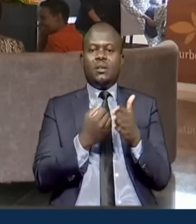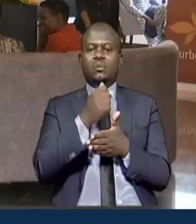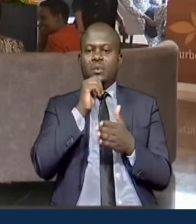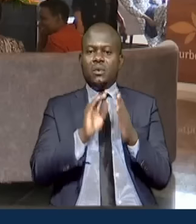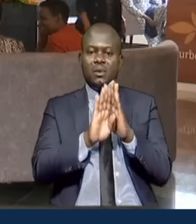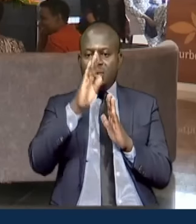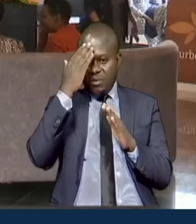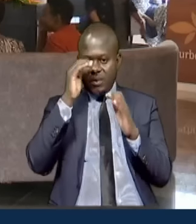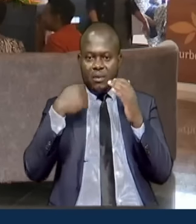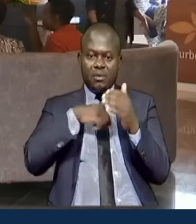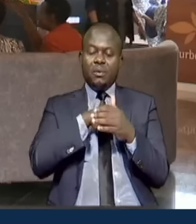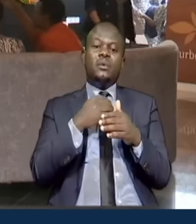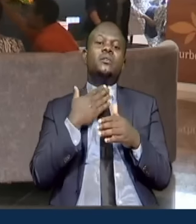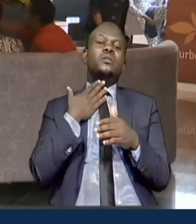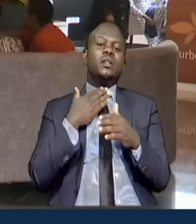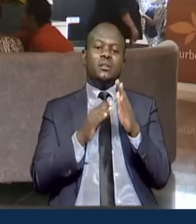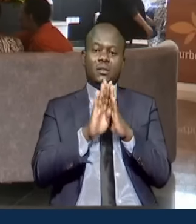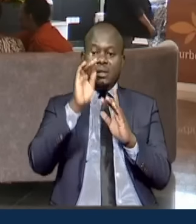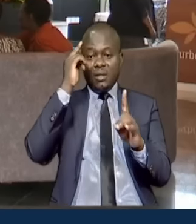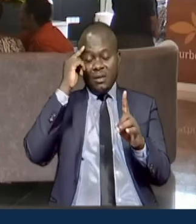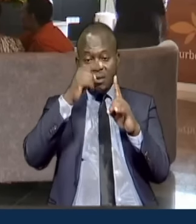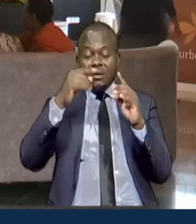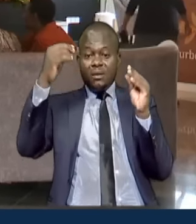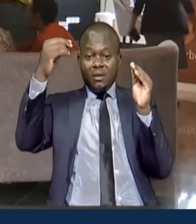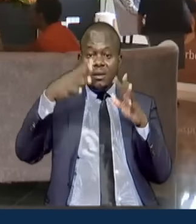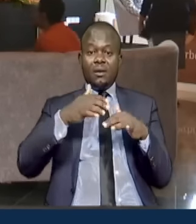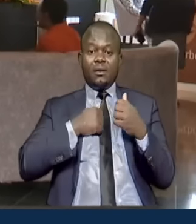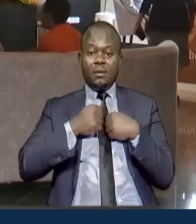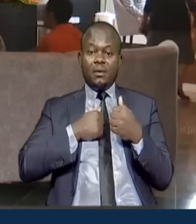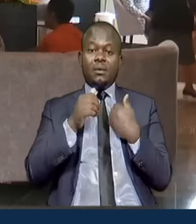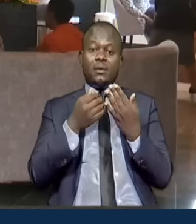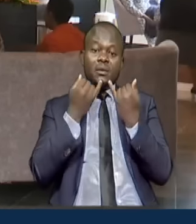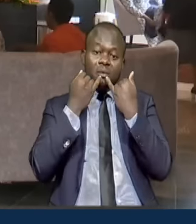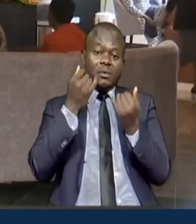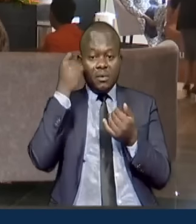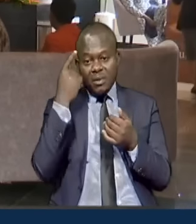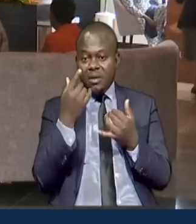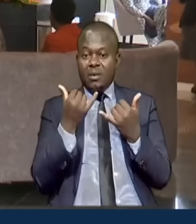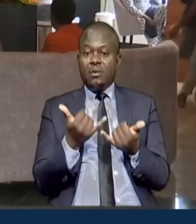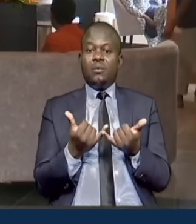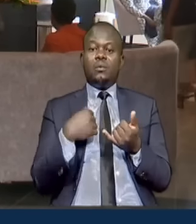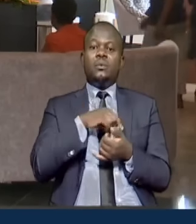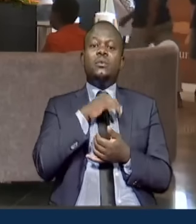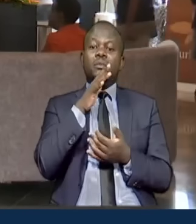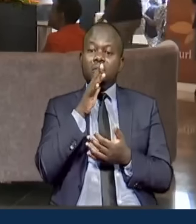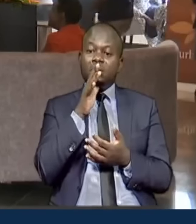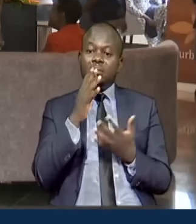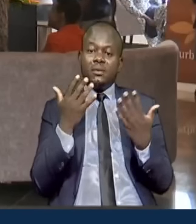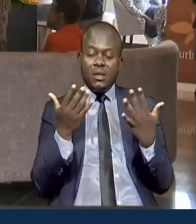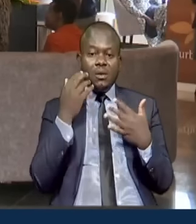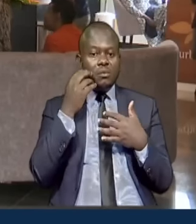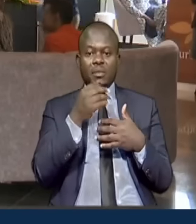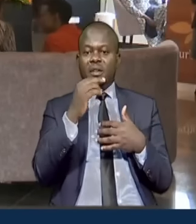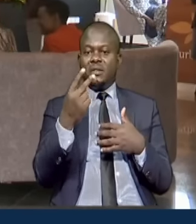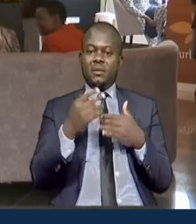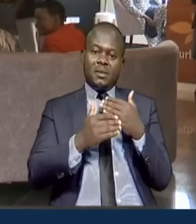kuko icyo tugamije kirumvikana, kiragaragara, abanyarwanda tukibwiye baracyumva n'ubu, ndetse tubatezeho yuko mu mezi abiri ari